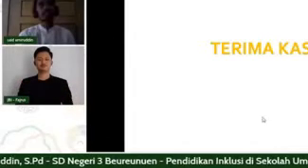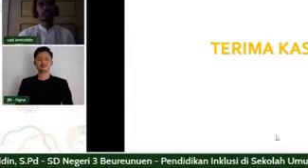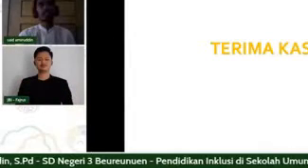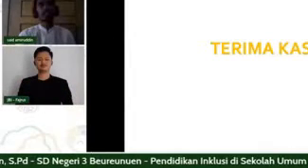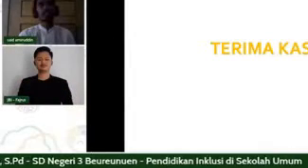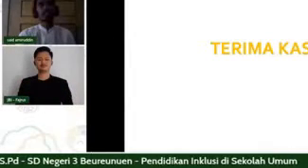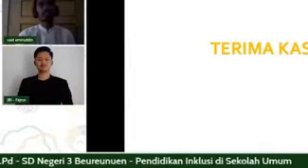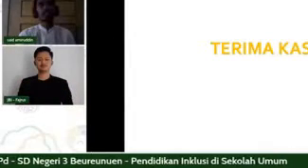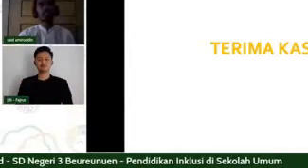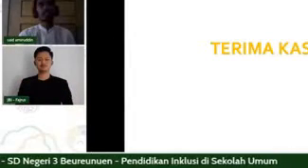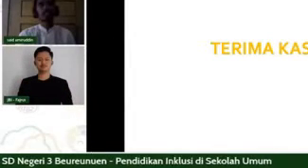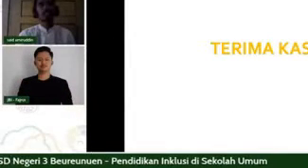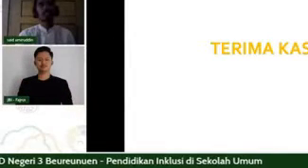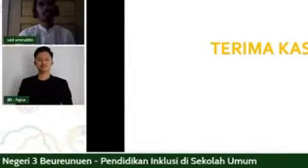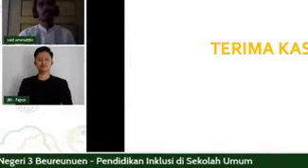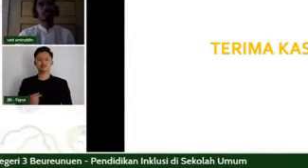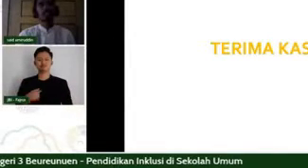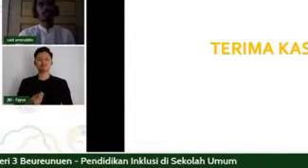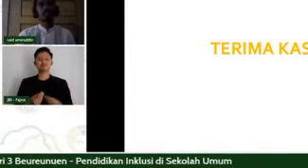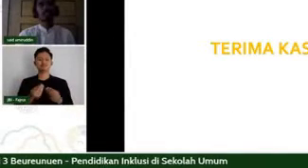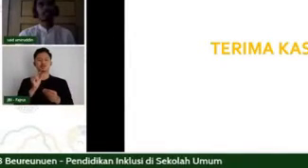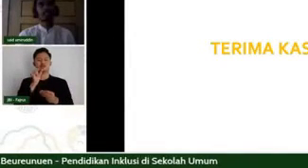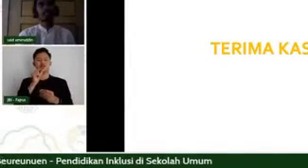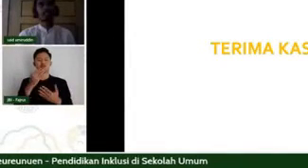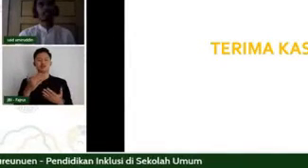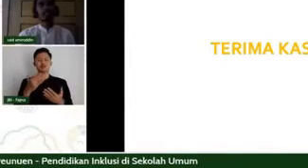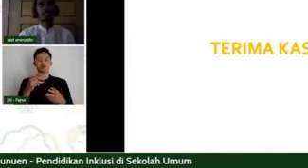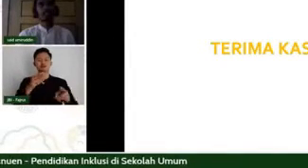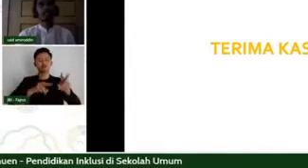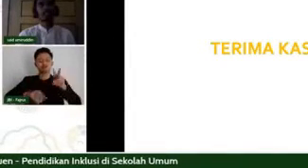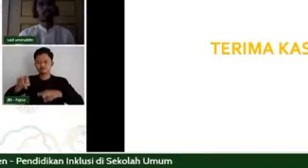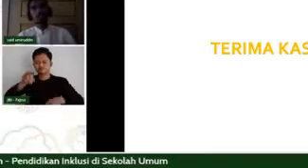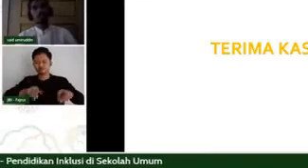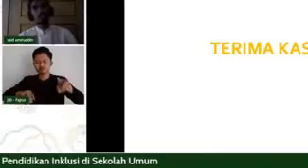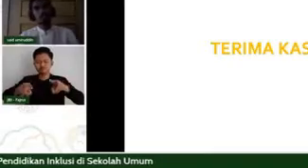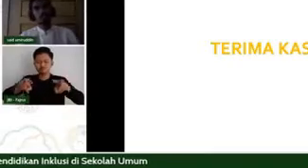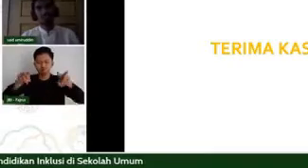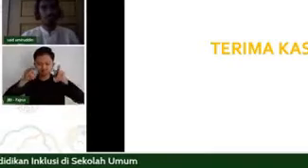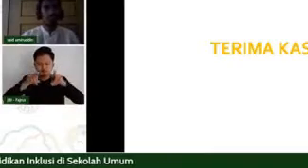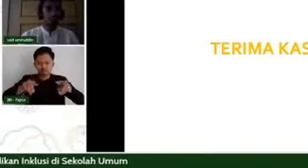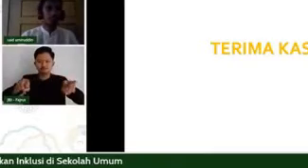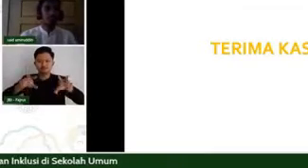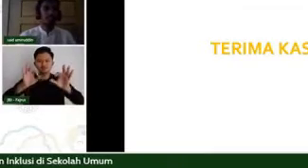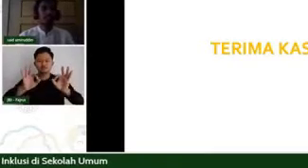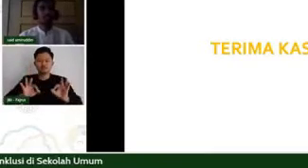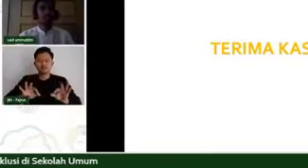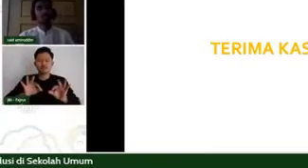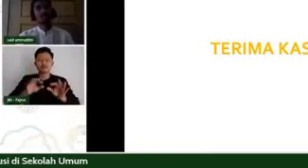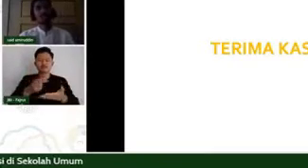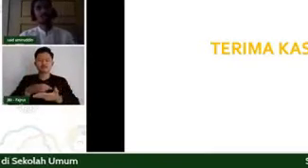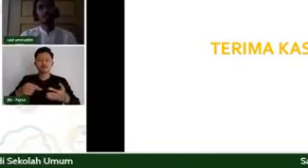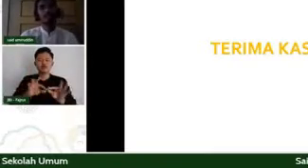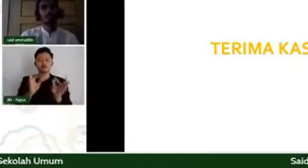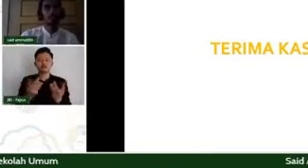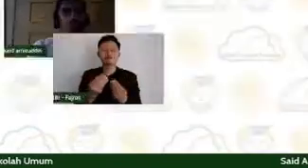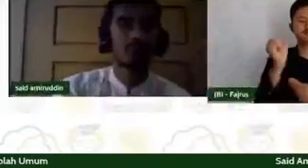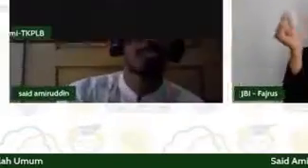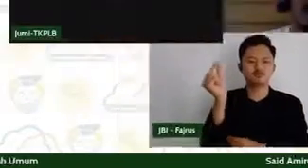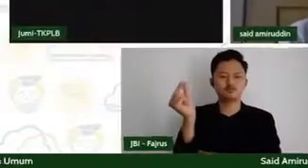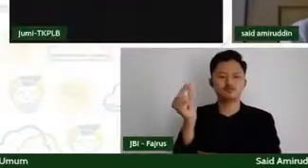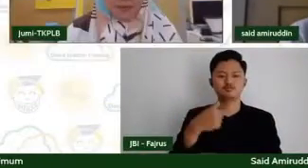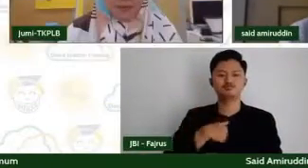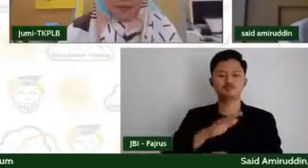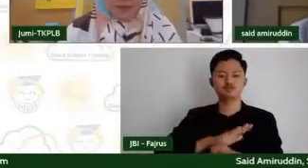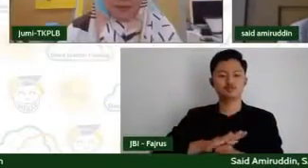bisa kita berikan untuk mengukur pendidikan inklusif di sekolah umum ya. Demikian Bapak Ibu,